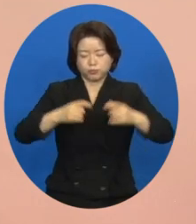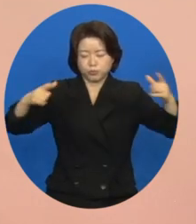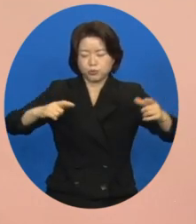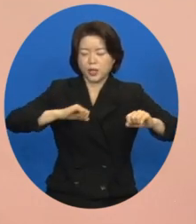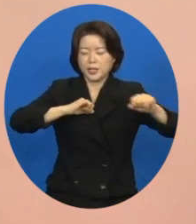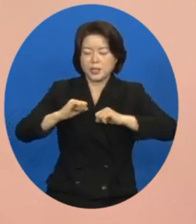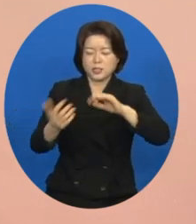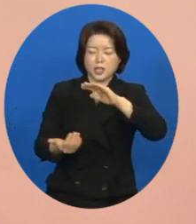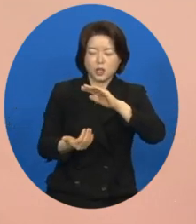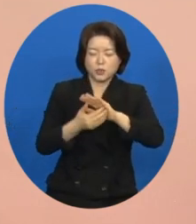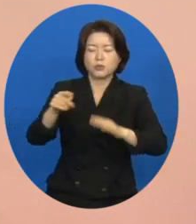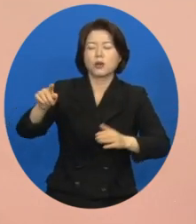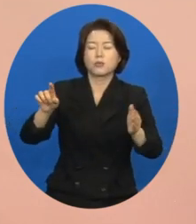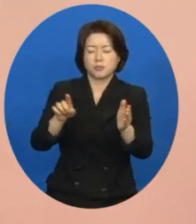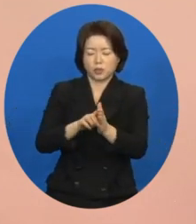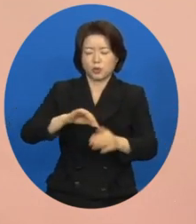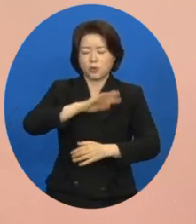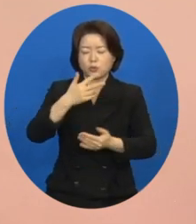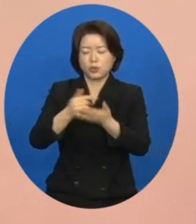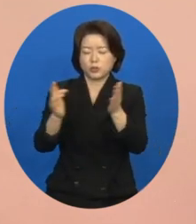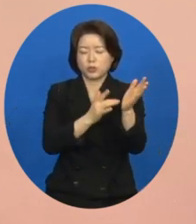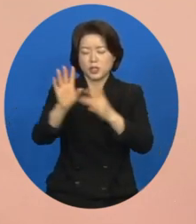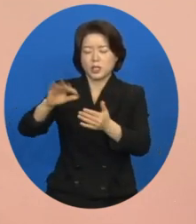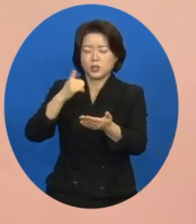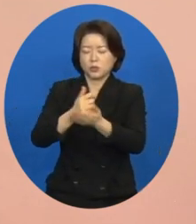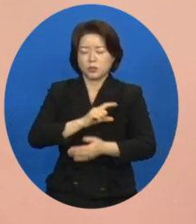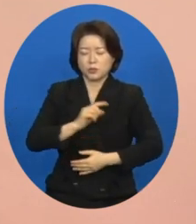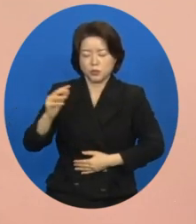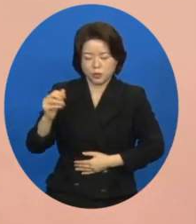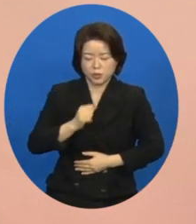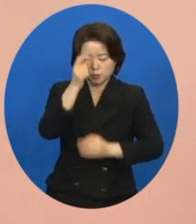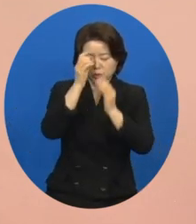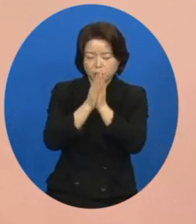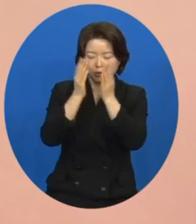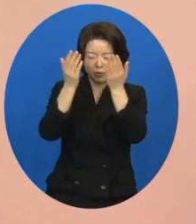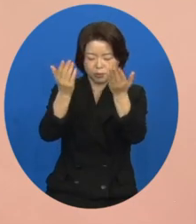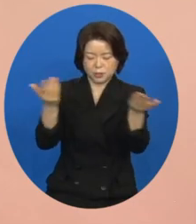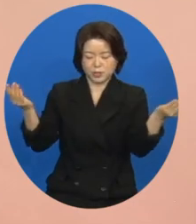이루실 것을 믿사오며 우리 주 예수 그리스도의 이름으로 기도합니다.